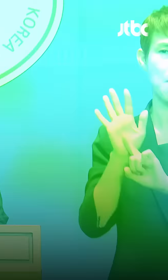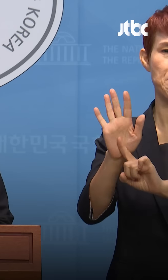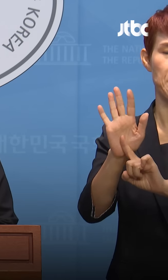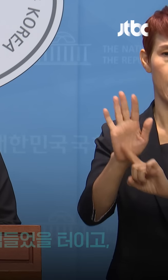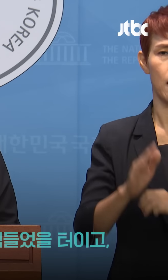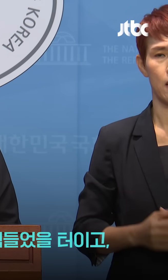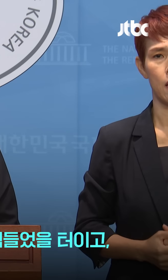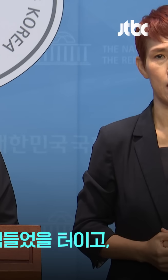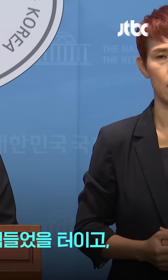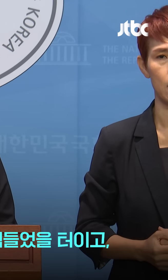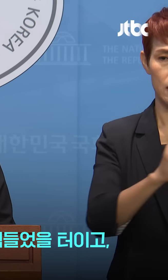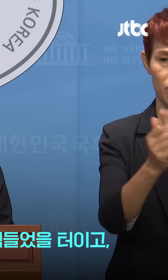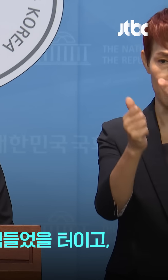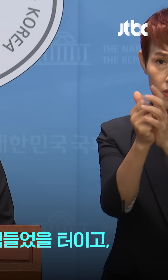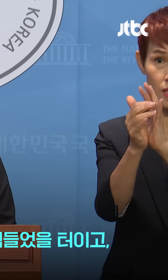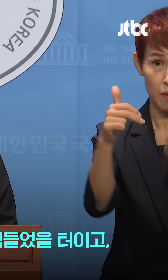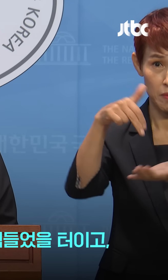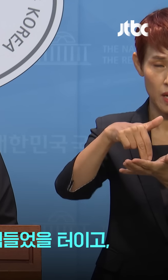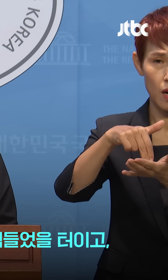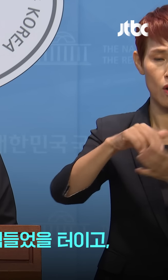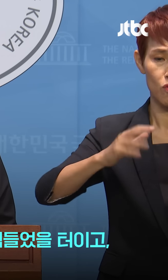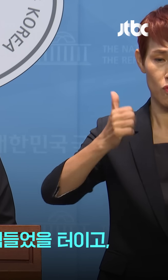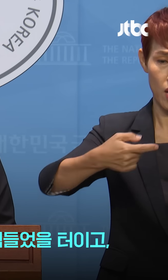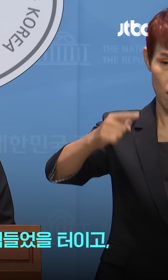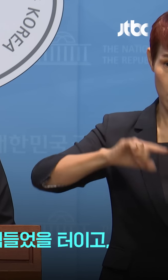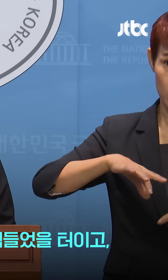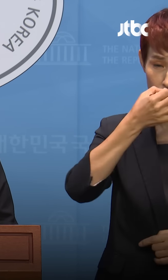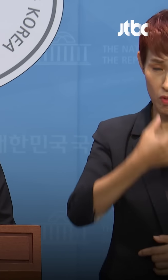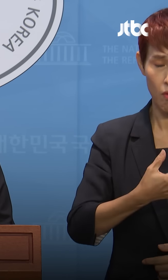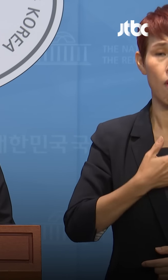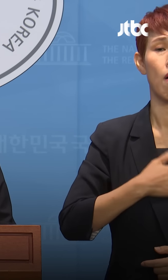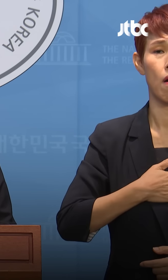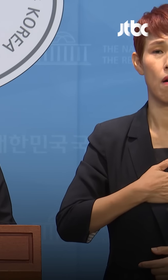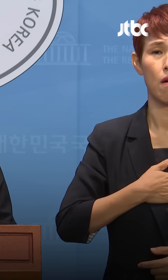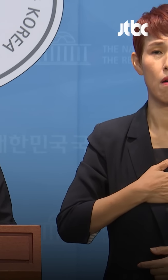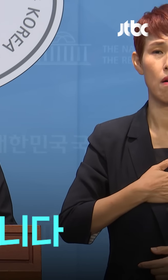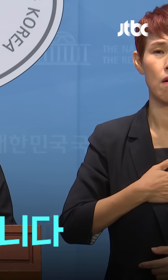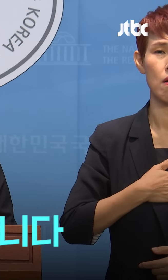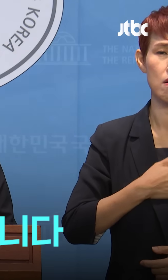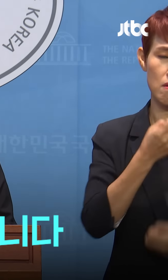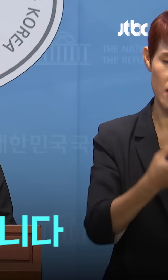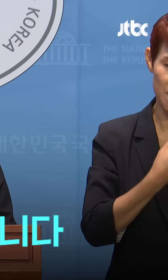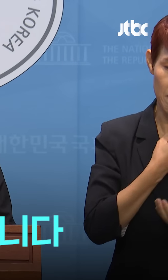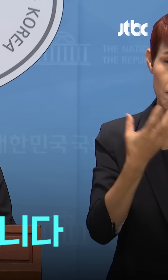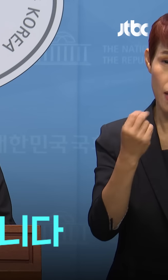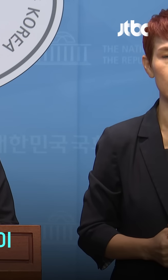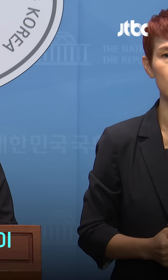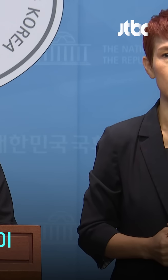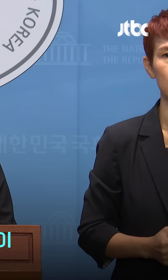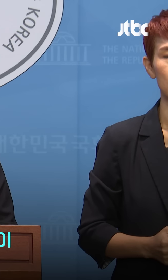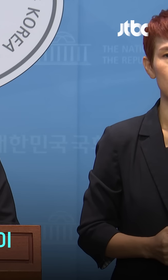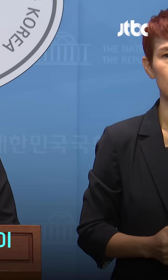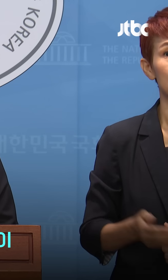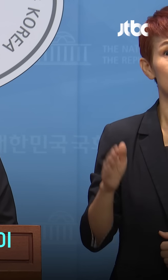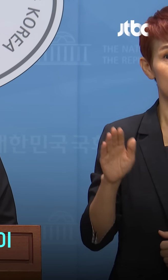비판했습니다. 직무대행으로서 첫 국회 출석이라 힘들었을 터이고 하소연할 것들이 많았던 모양입니다.